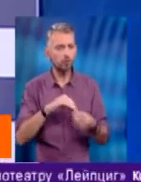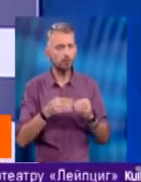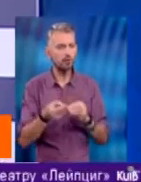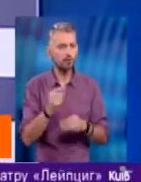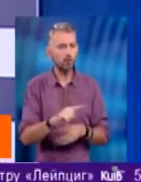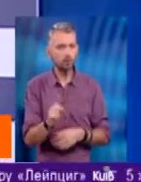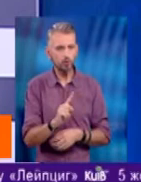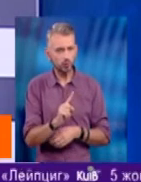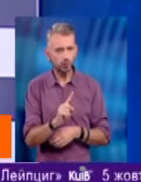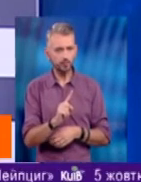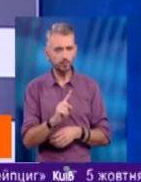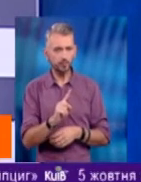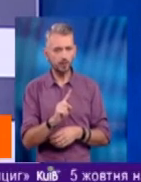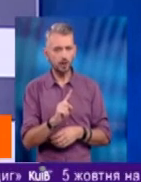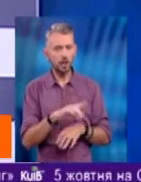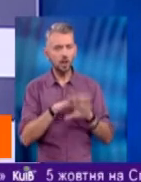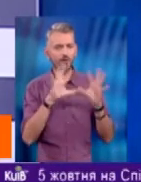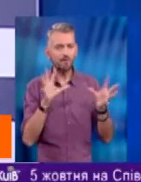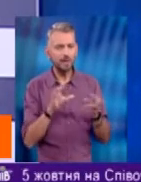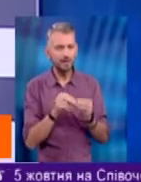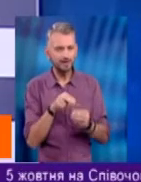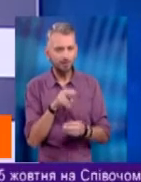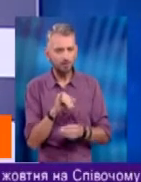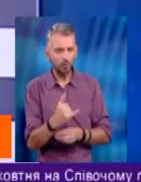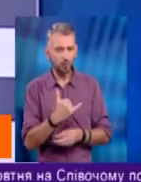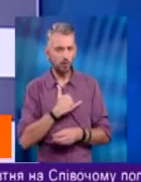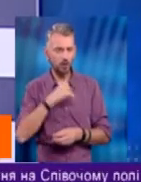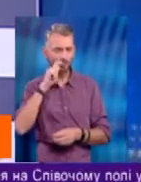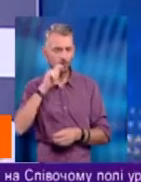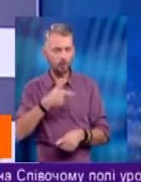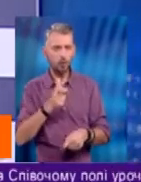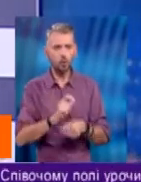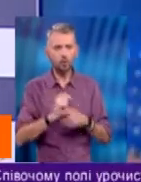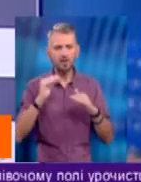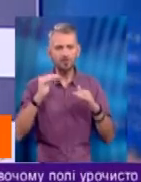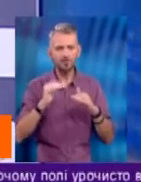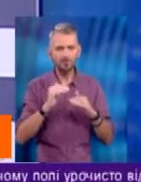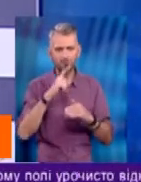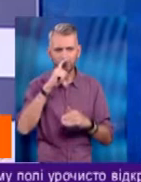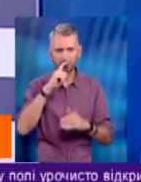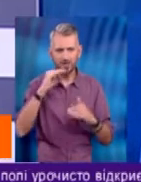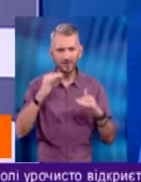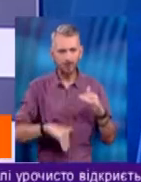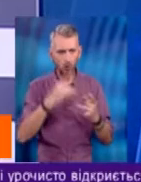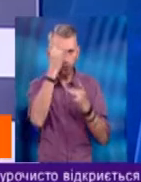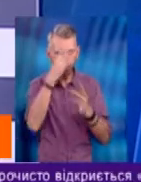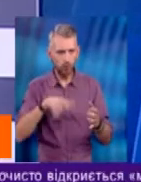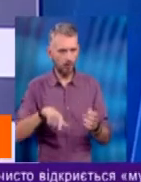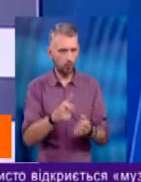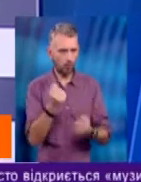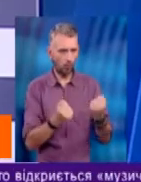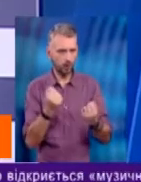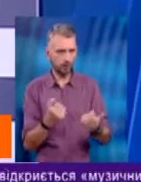що в принципі в нас в Україні дуже низька культура на дорогах. І